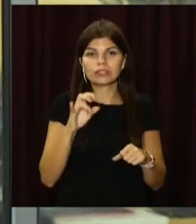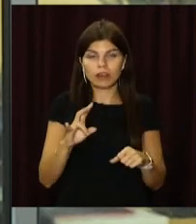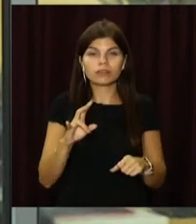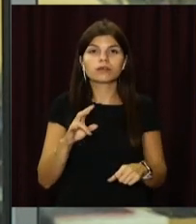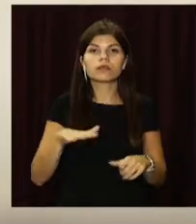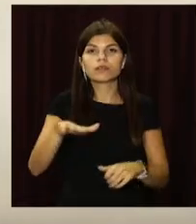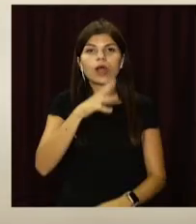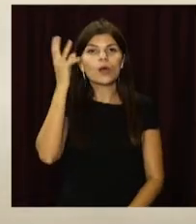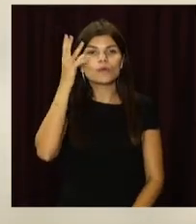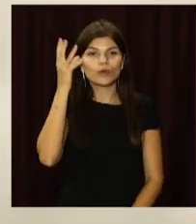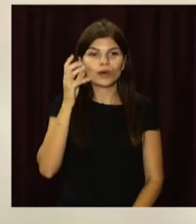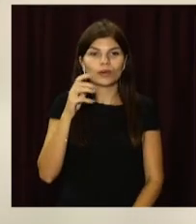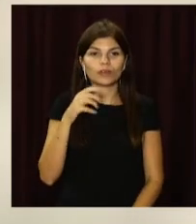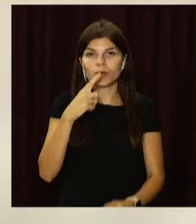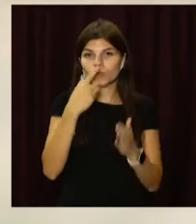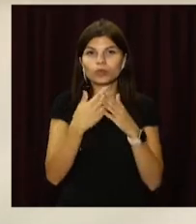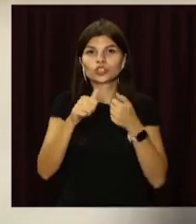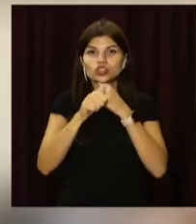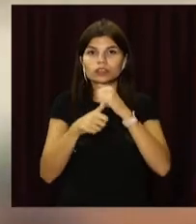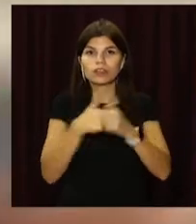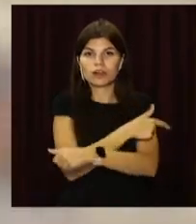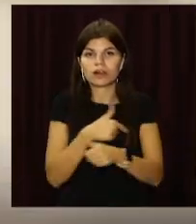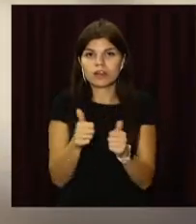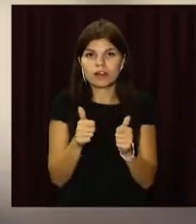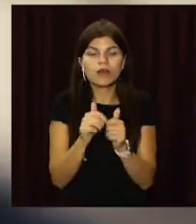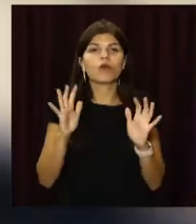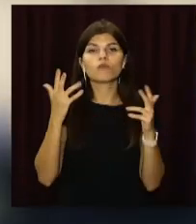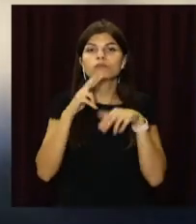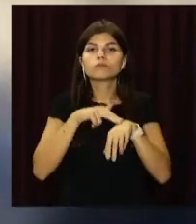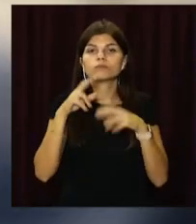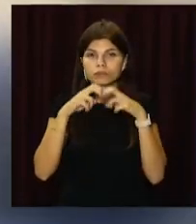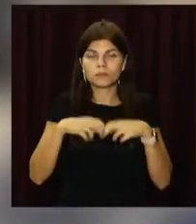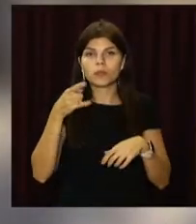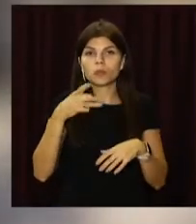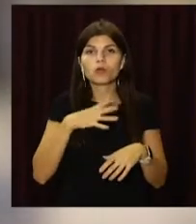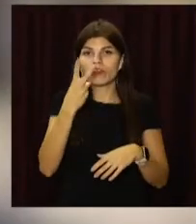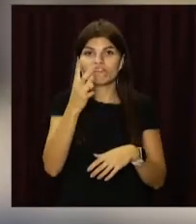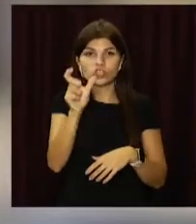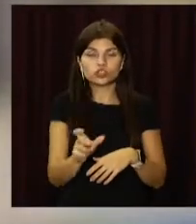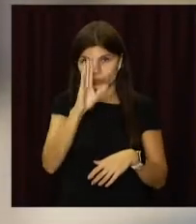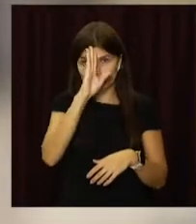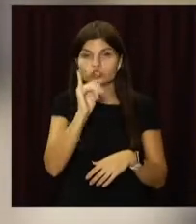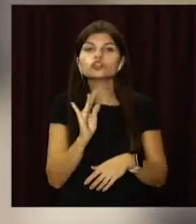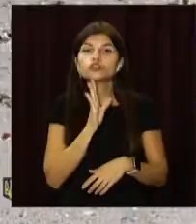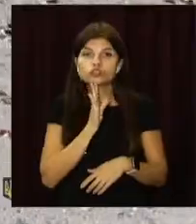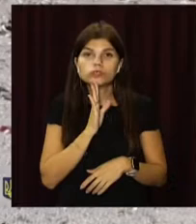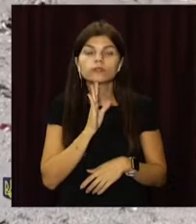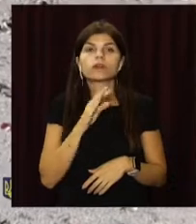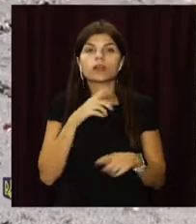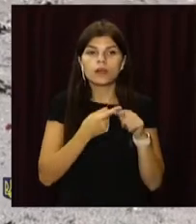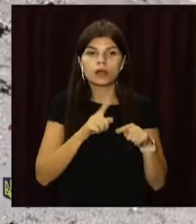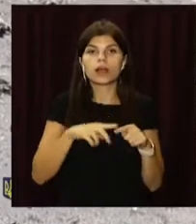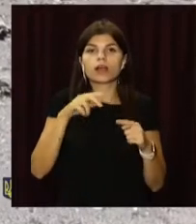Богдана Хмельницького, практично навпроти 16-ї лікарні. Як з'ясували правоохоронці, в машині було двоє людей – чоловік та жінка. Це